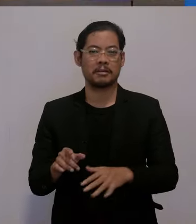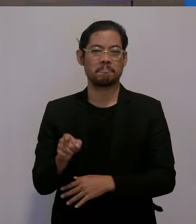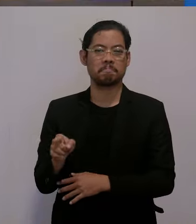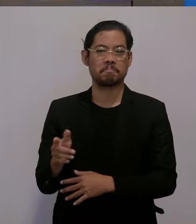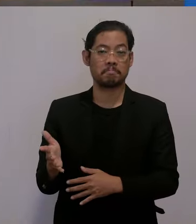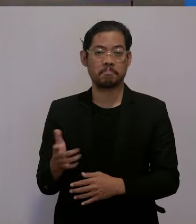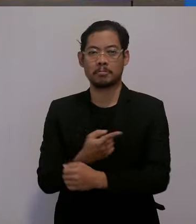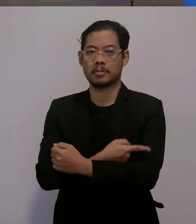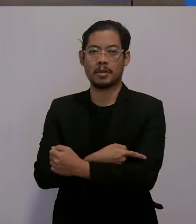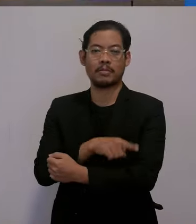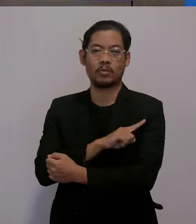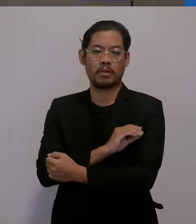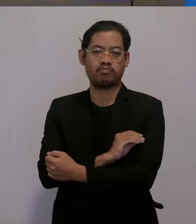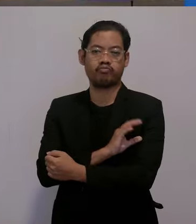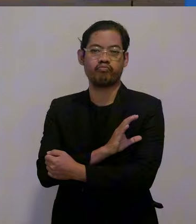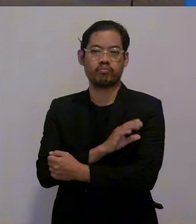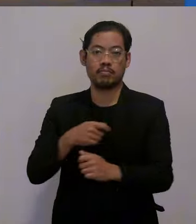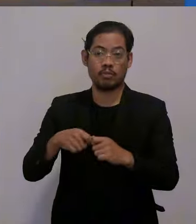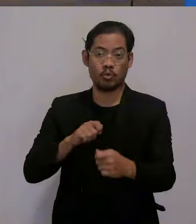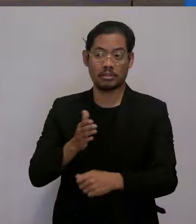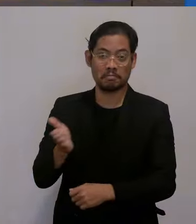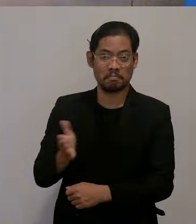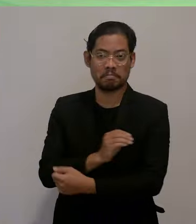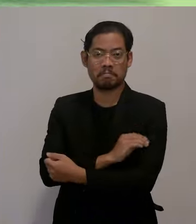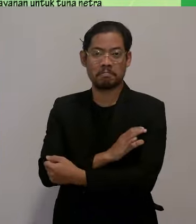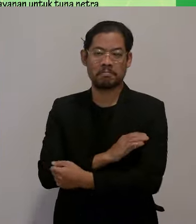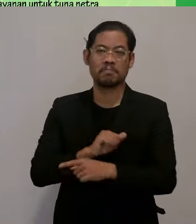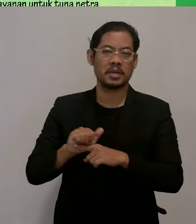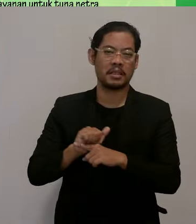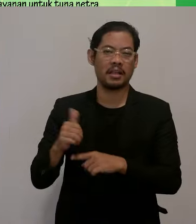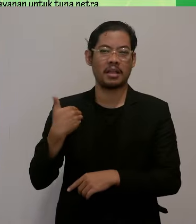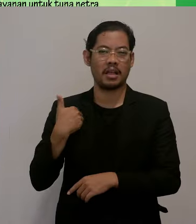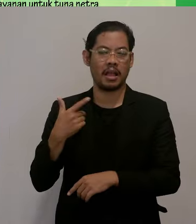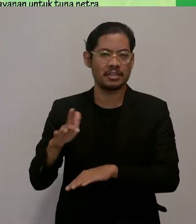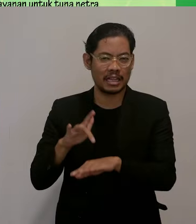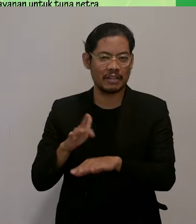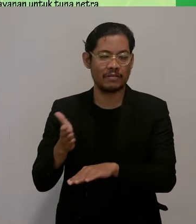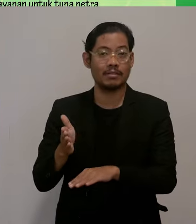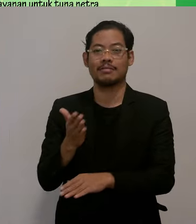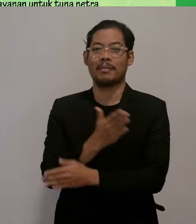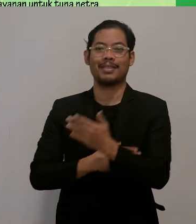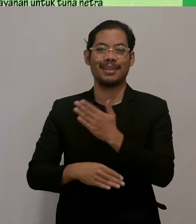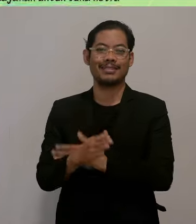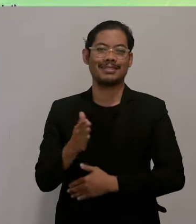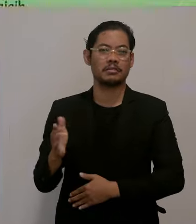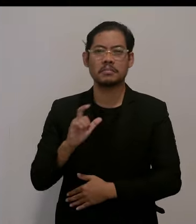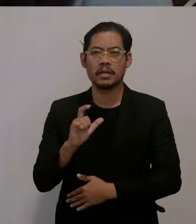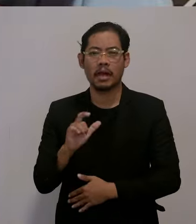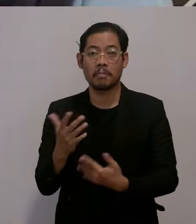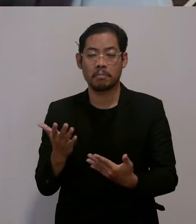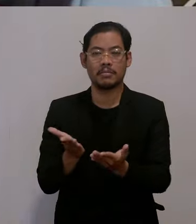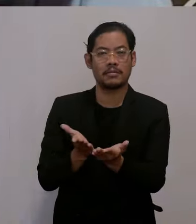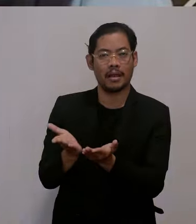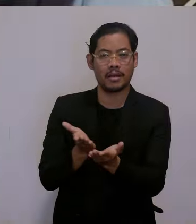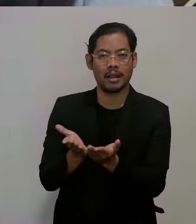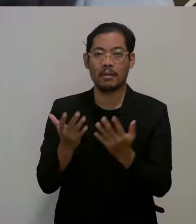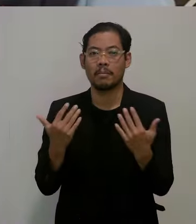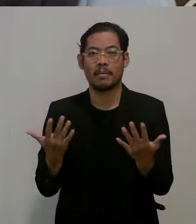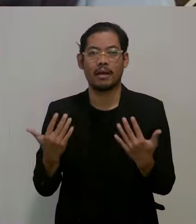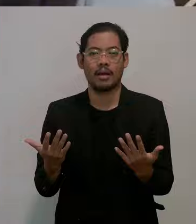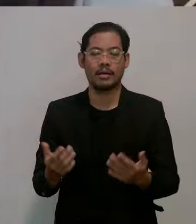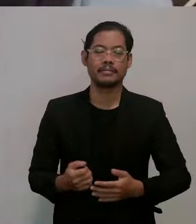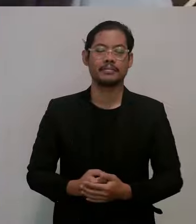Sementara itu, untuk meningkatkan kompetensi petugas layanan, maka kami selenggarakan pelatihan tentang sensitivitas disabilitas dan